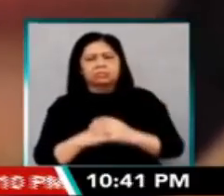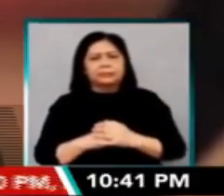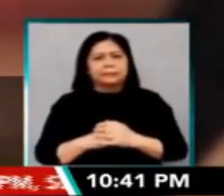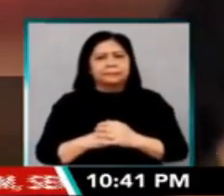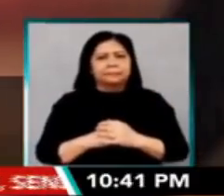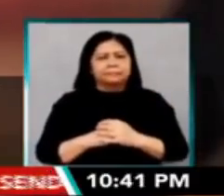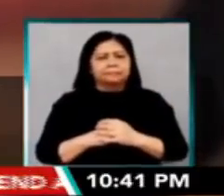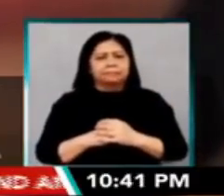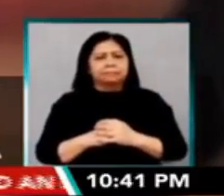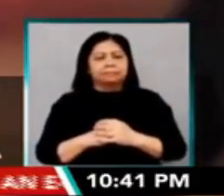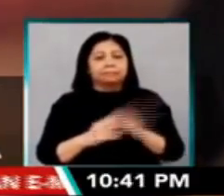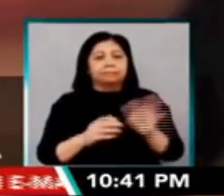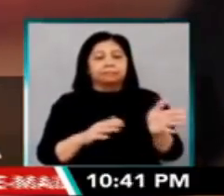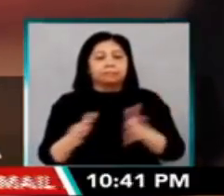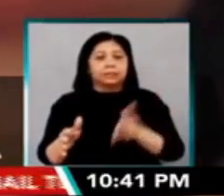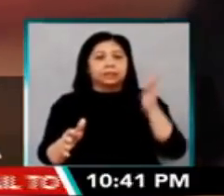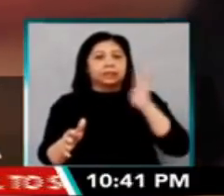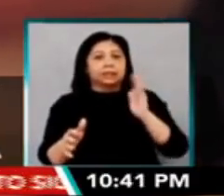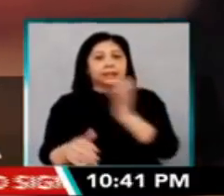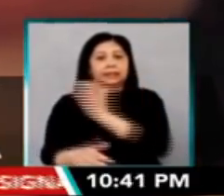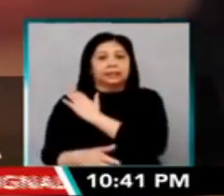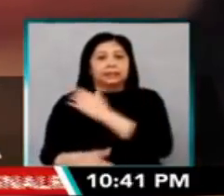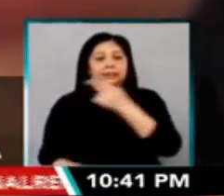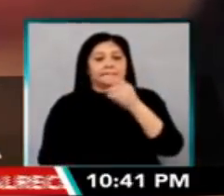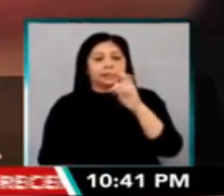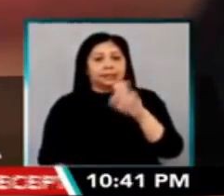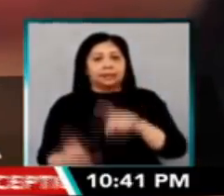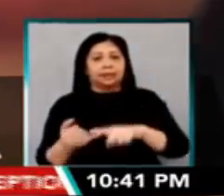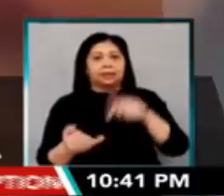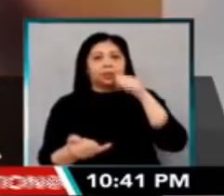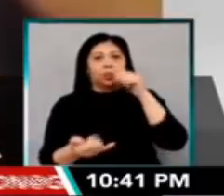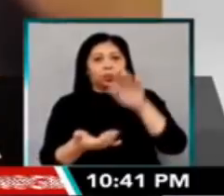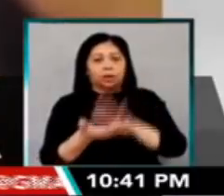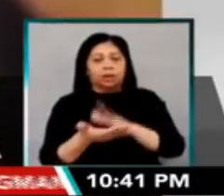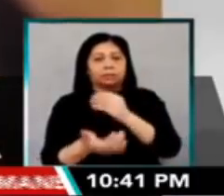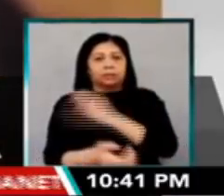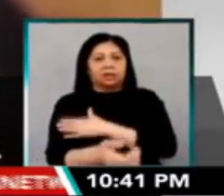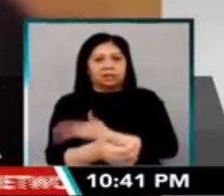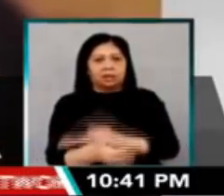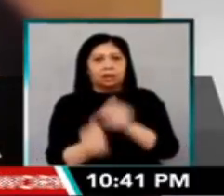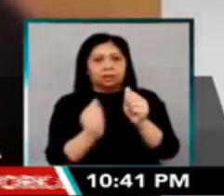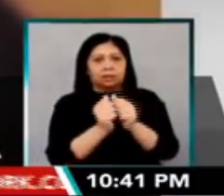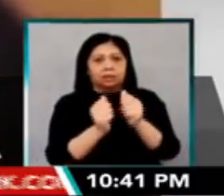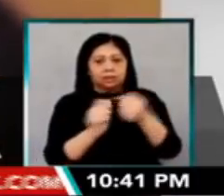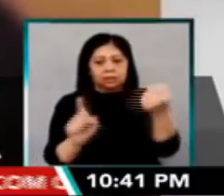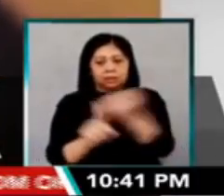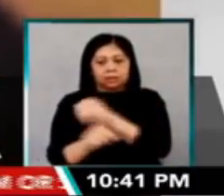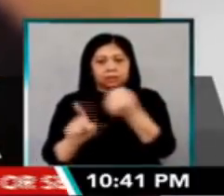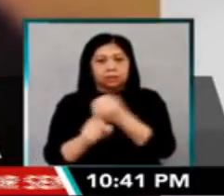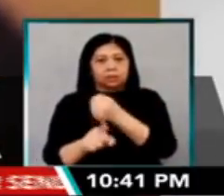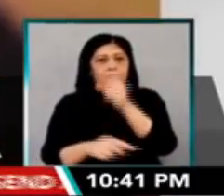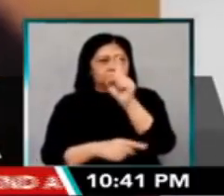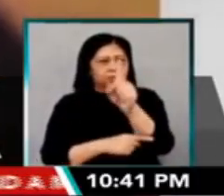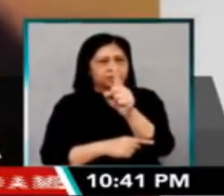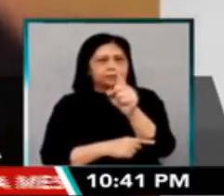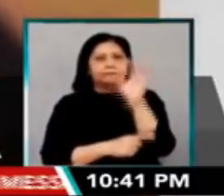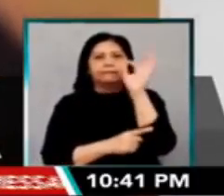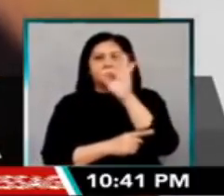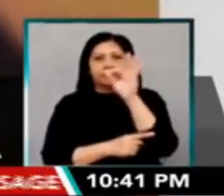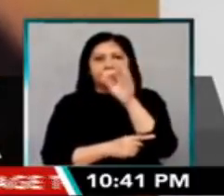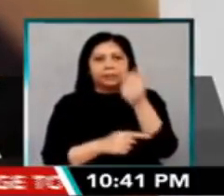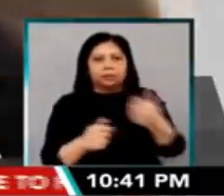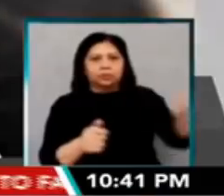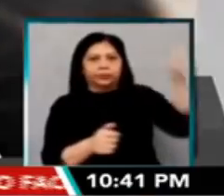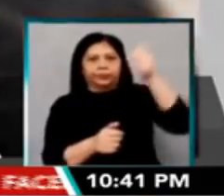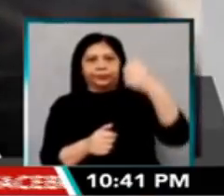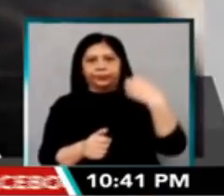Bukod sa dating general, asawa at mga anak nila, tumutulong din sa pananakit ang isang Pilipinong mayordoma sa